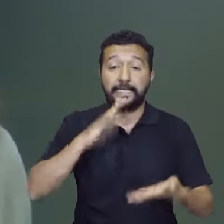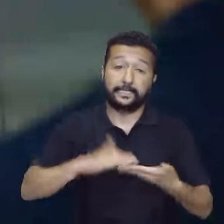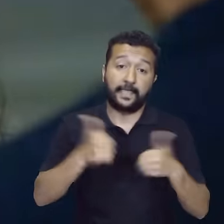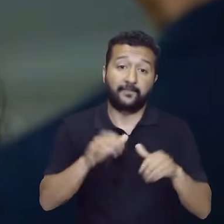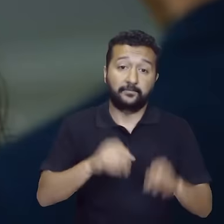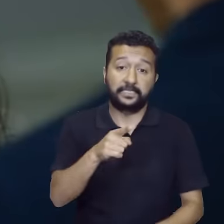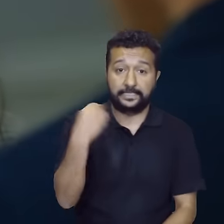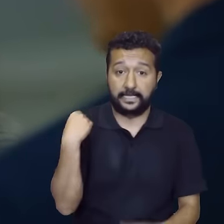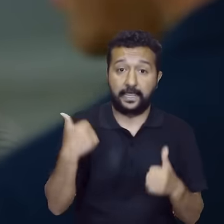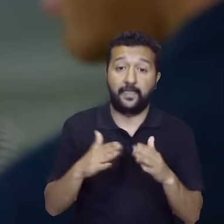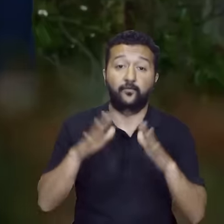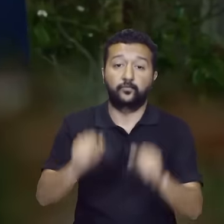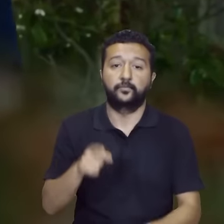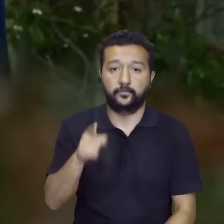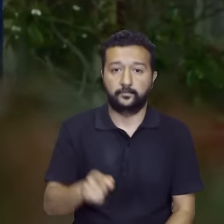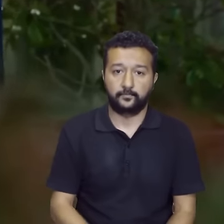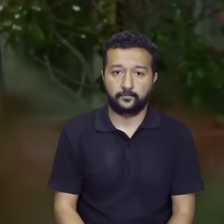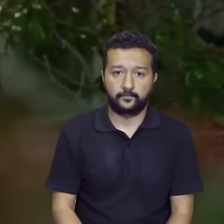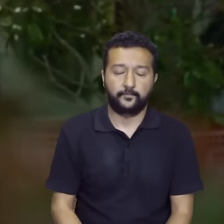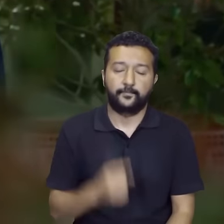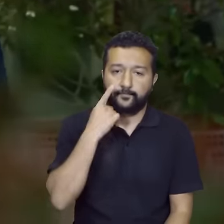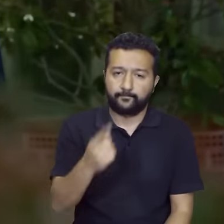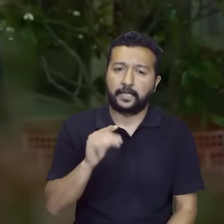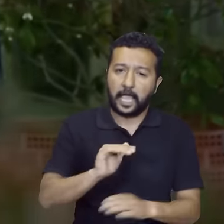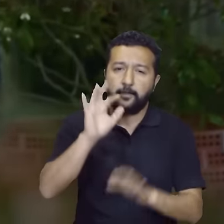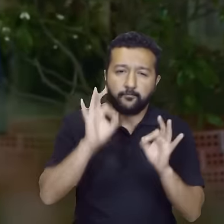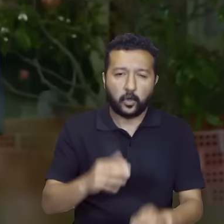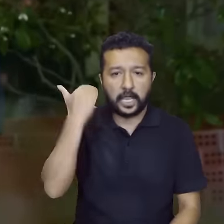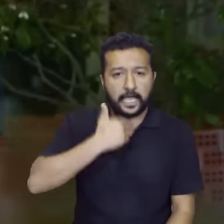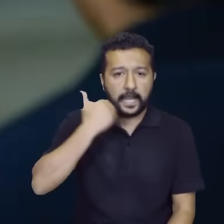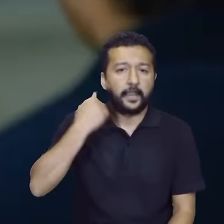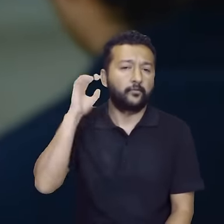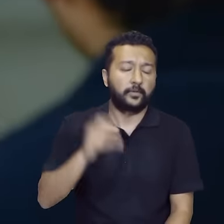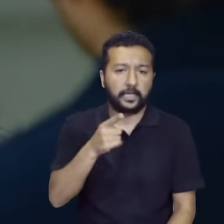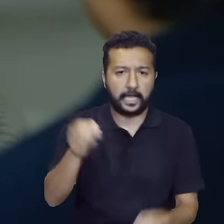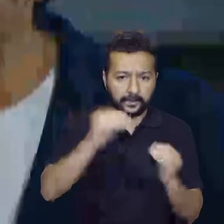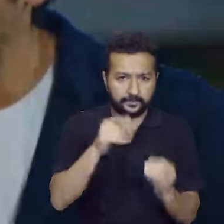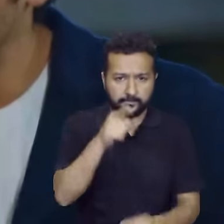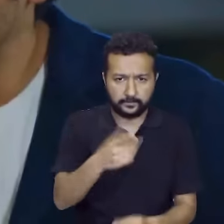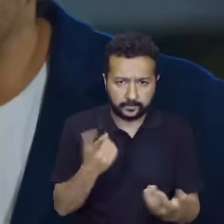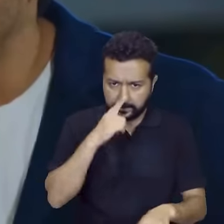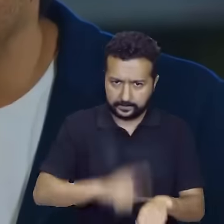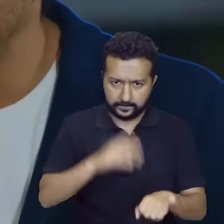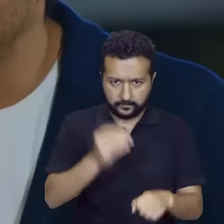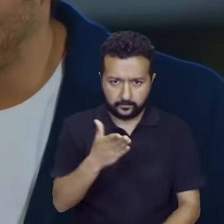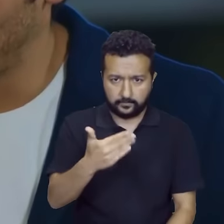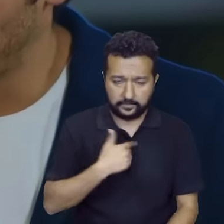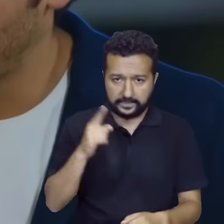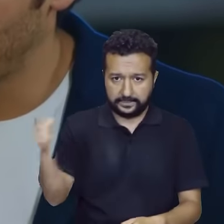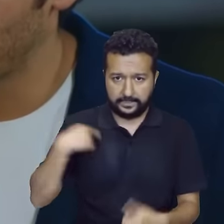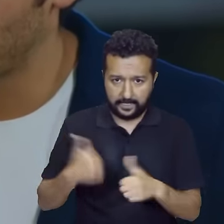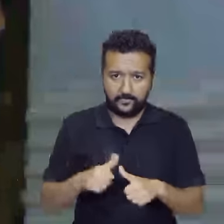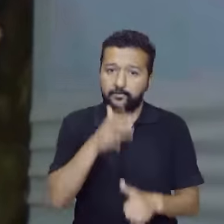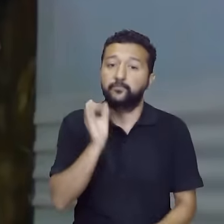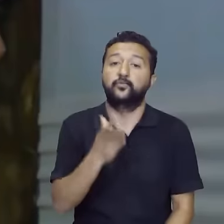arkadaşınla evlenecekmişsin ve yeni ev tutmuşsun. Ya ben hayatımda böyle bir yalan duymadım. Ayrıca sen buna nasıl inanırsın ya? Biz Itır'la